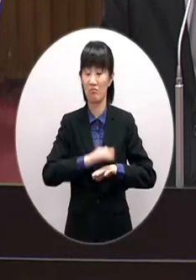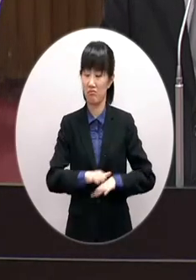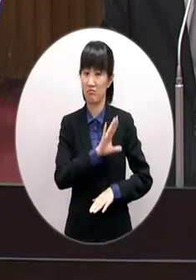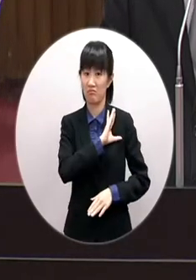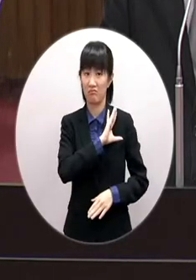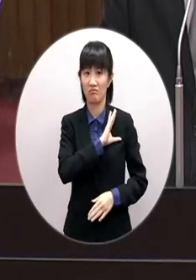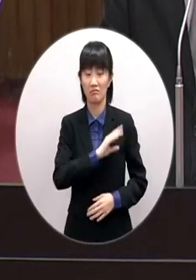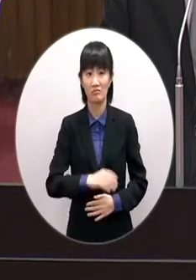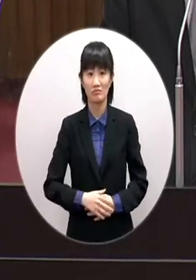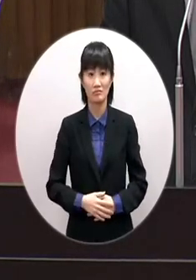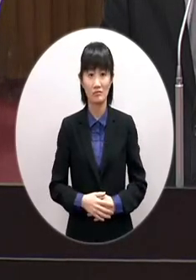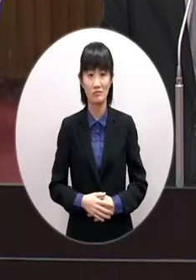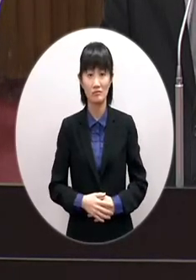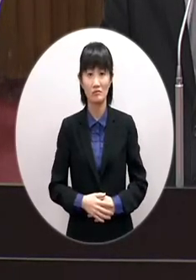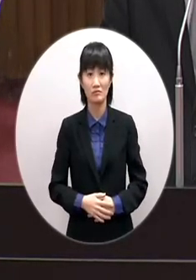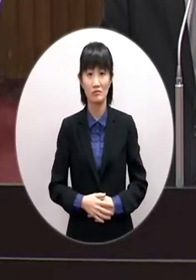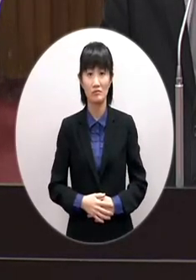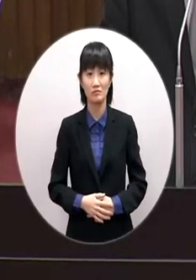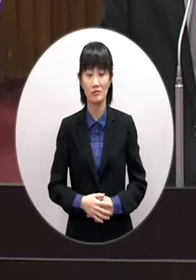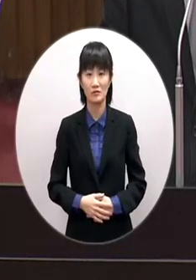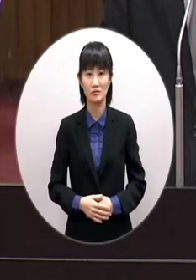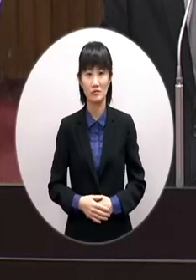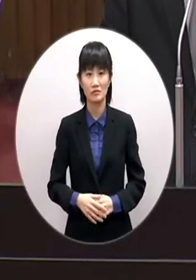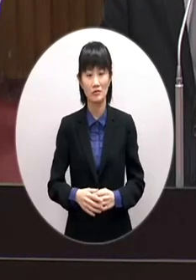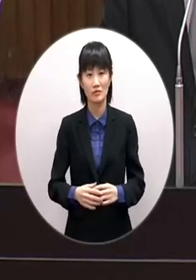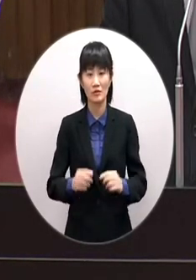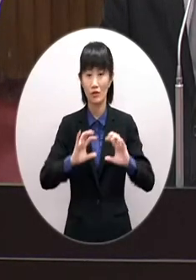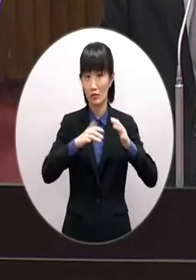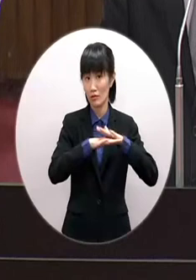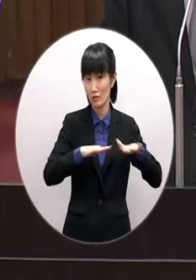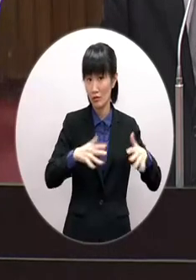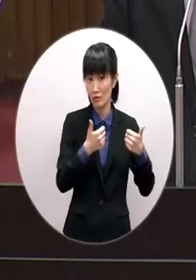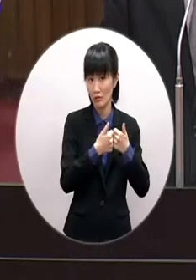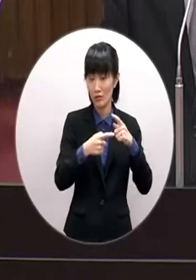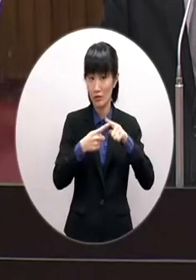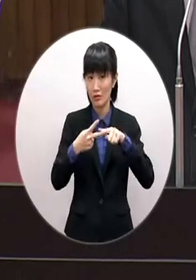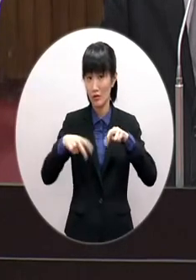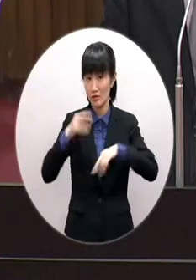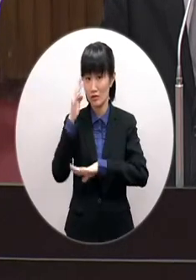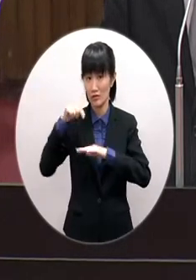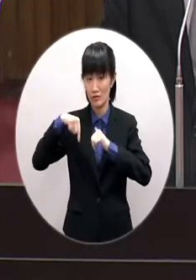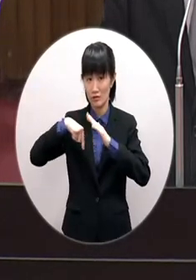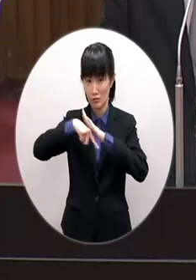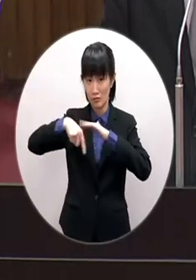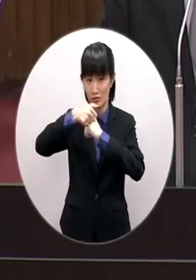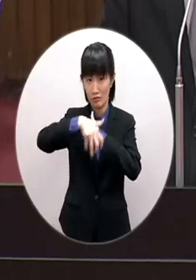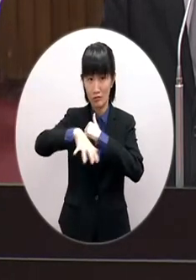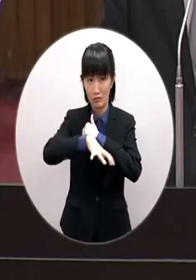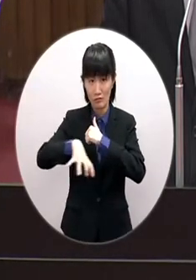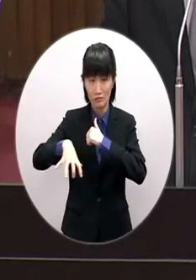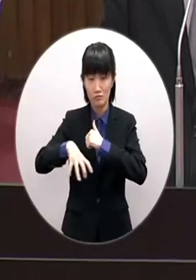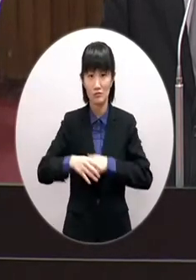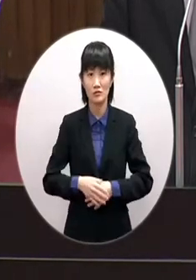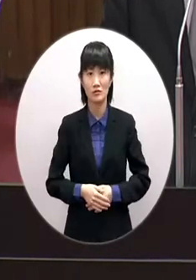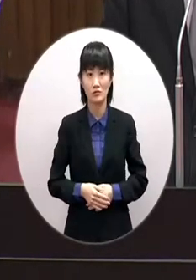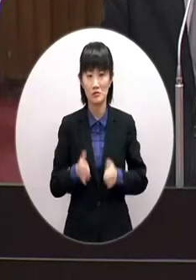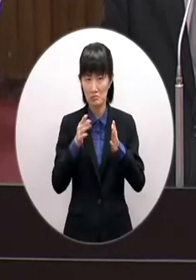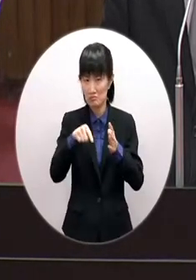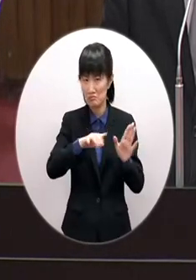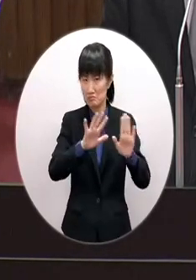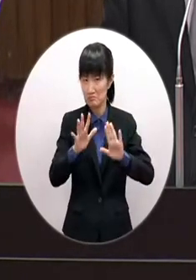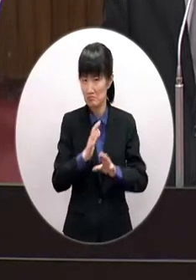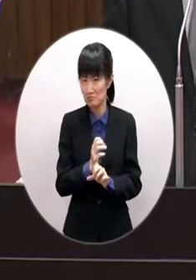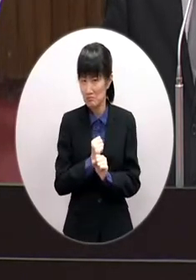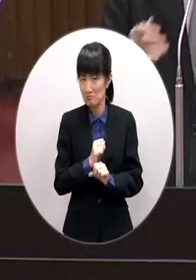那不管是府里面的国安会或是行政院相关部会啊，都会啊妥善因